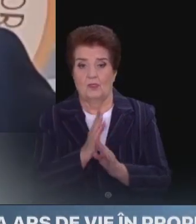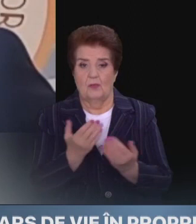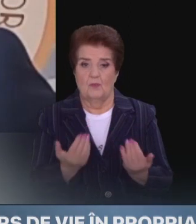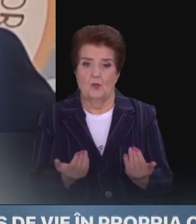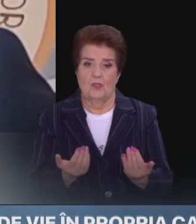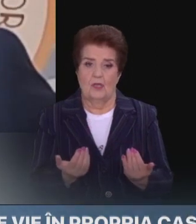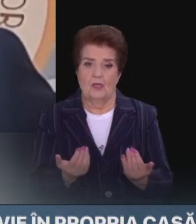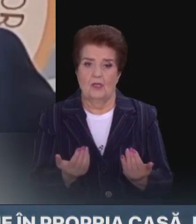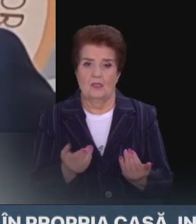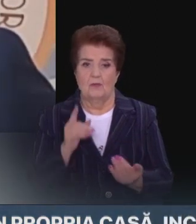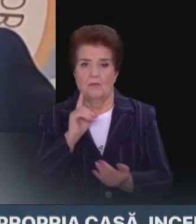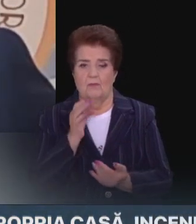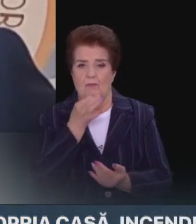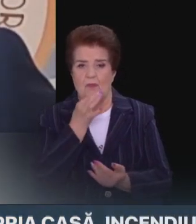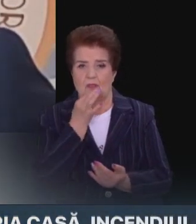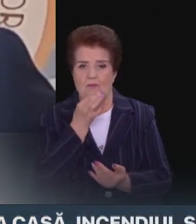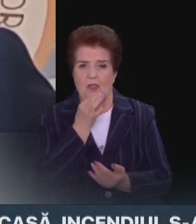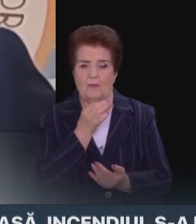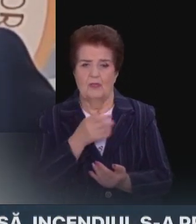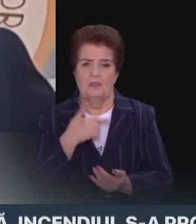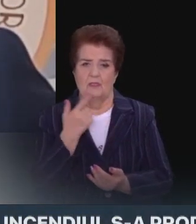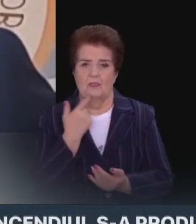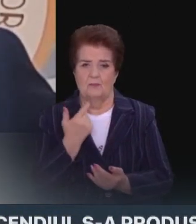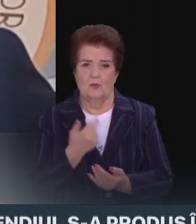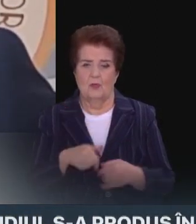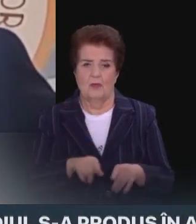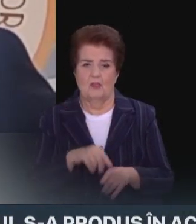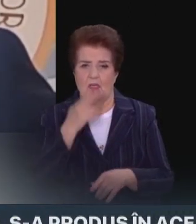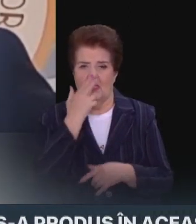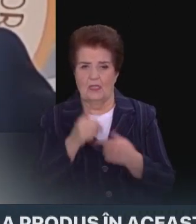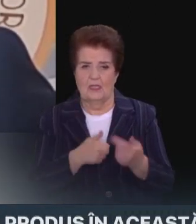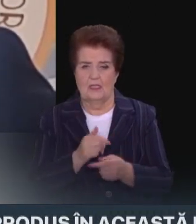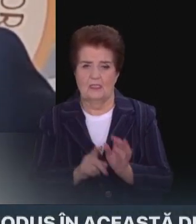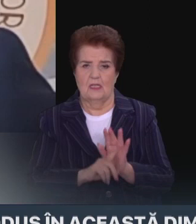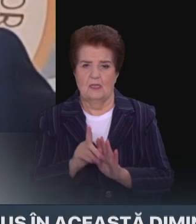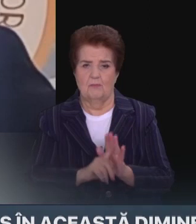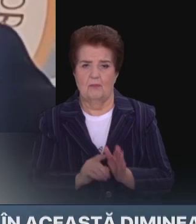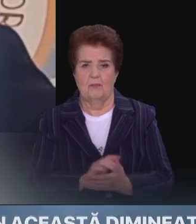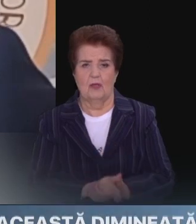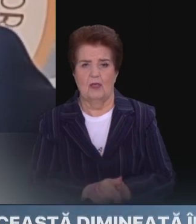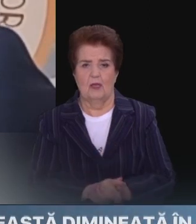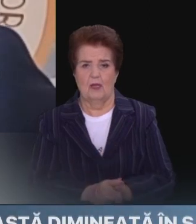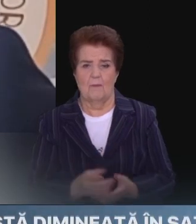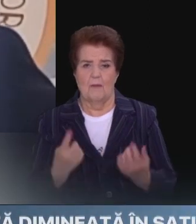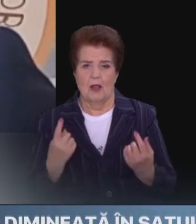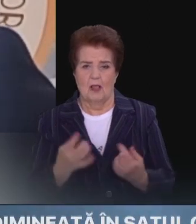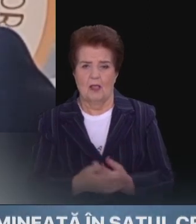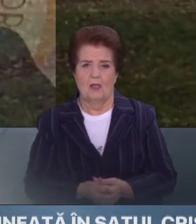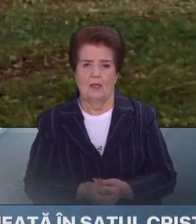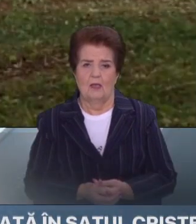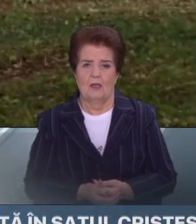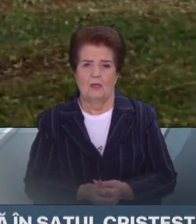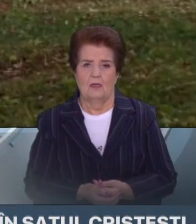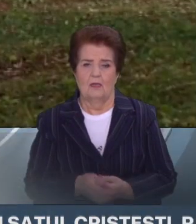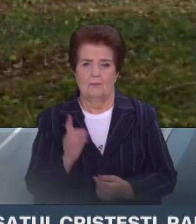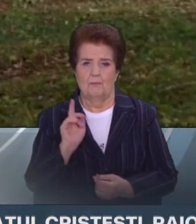cum am zis mai devreme, această tendință a temperaturilor în mari, referitor la